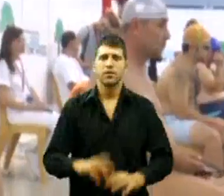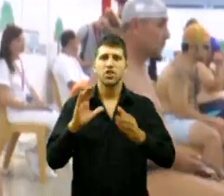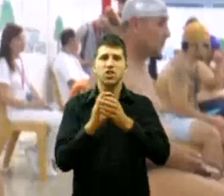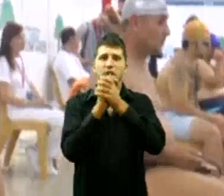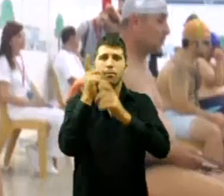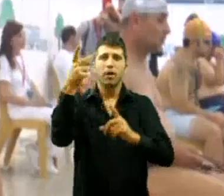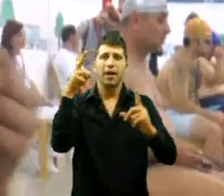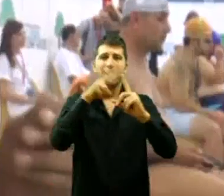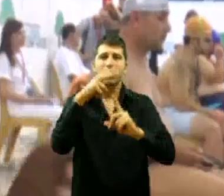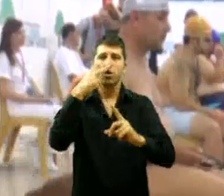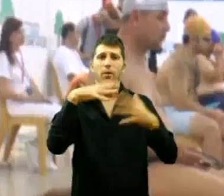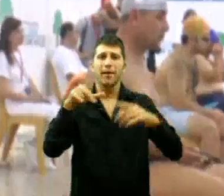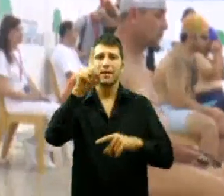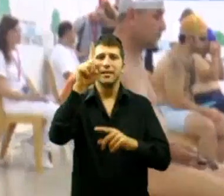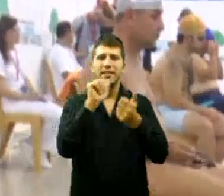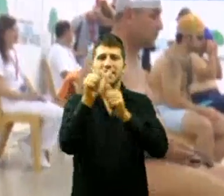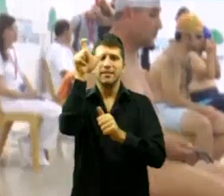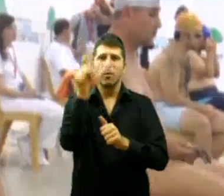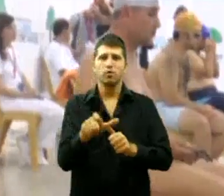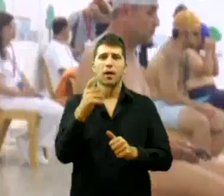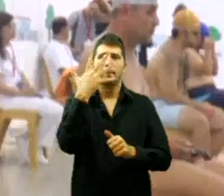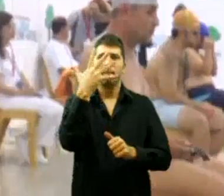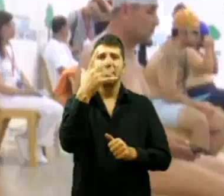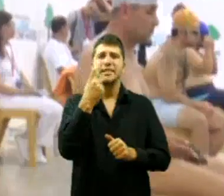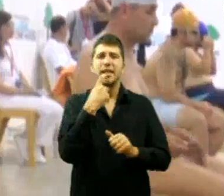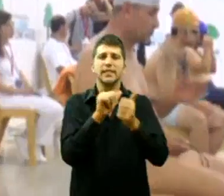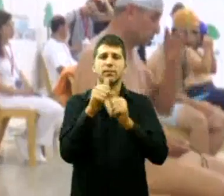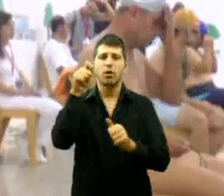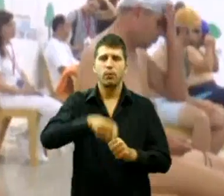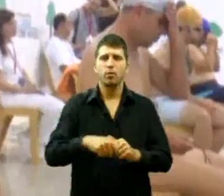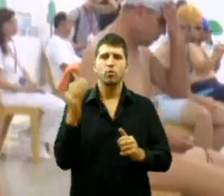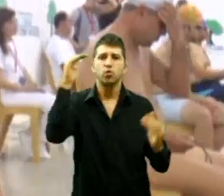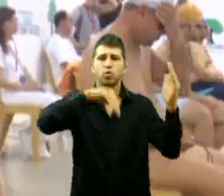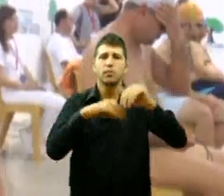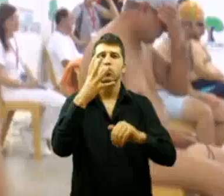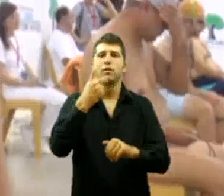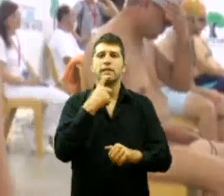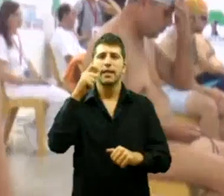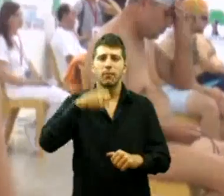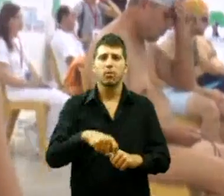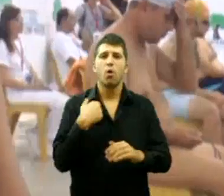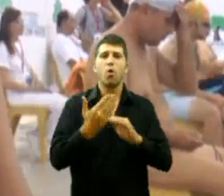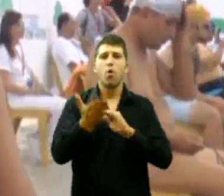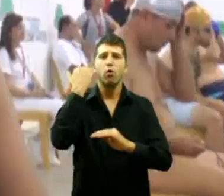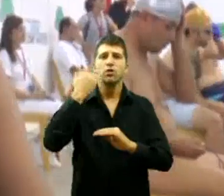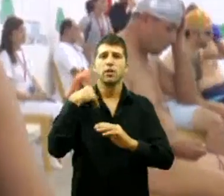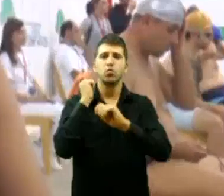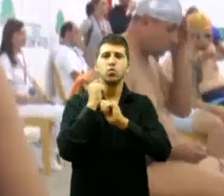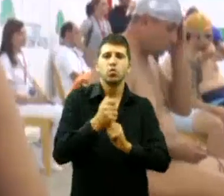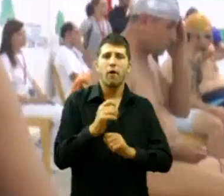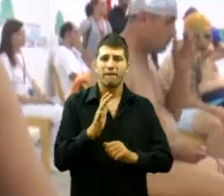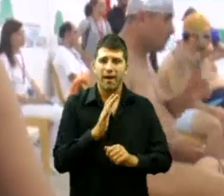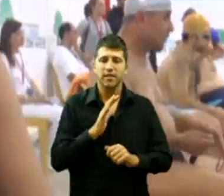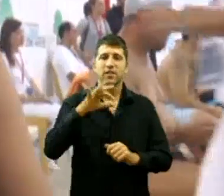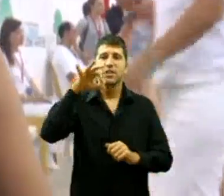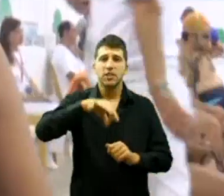Şampiyonaya katılan görme engelli bir sporcuysa, 5 yıldır spor yapıyorum, yüzmeyi 4 yıldır yapıyorum, önceden judo yapıyordum. Hayır,